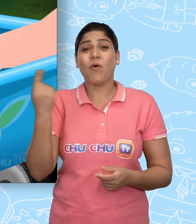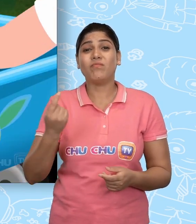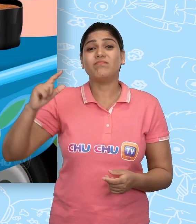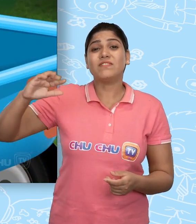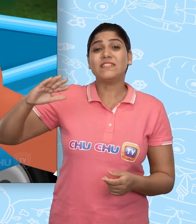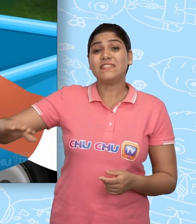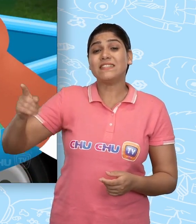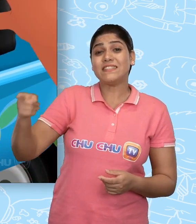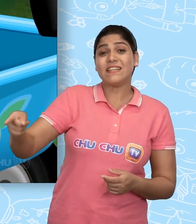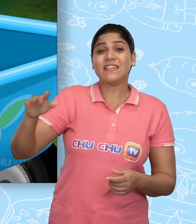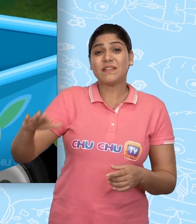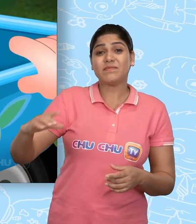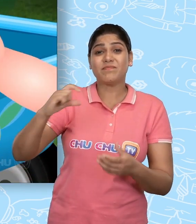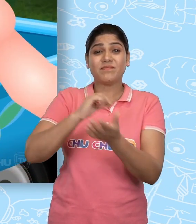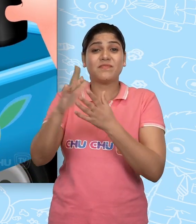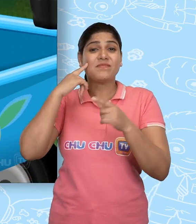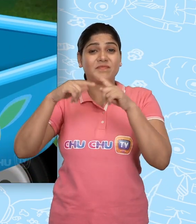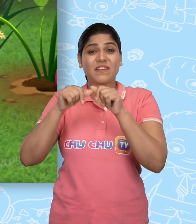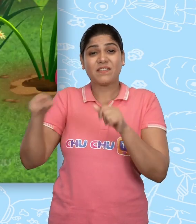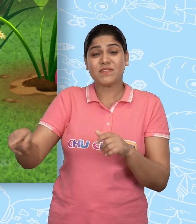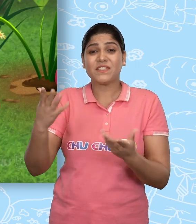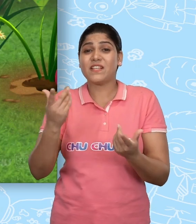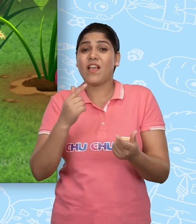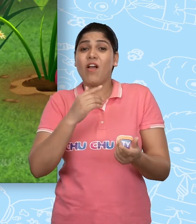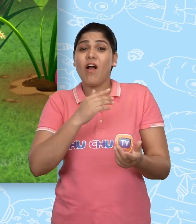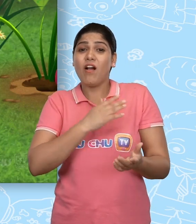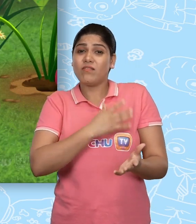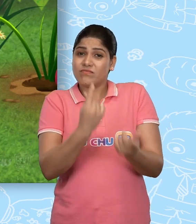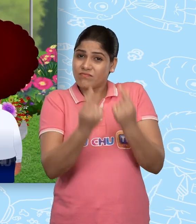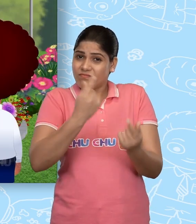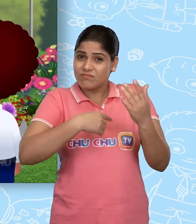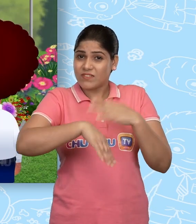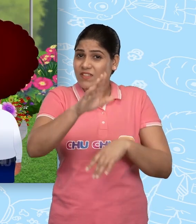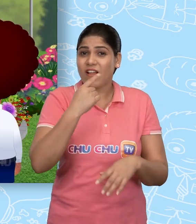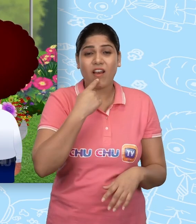इसलिए चीका ही वो बच्चा था जिसे बगीचे में नहीं जाने दिया गया।